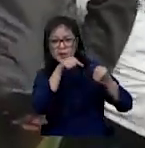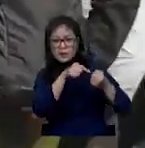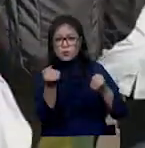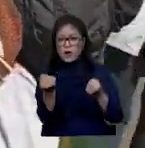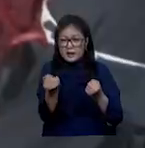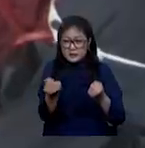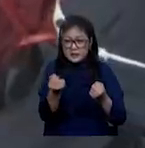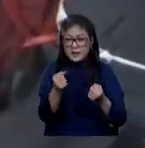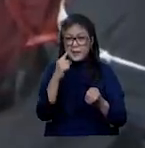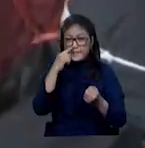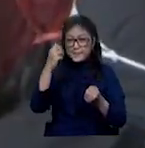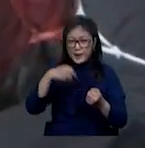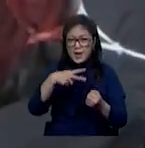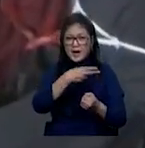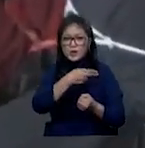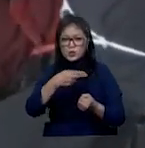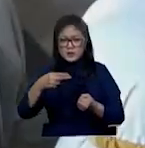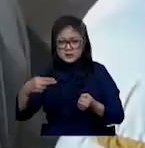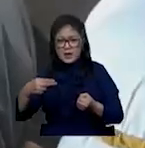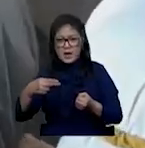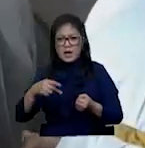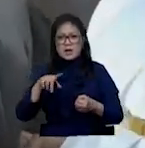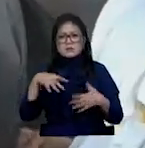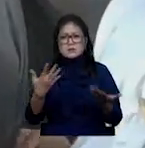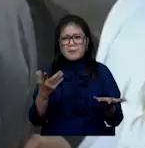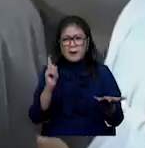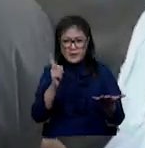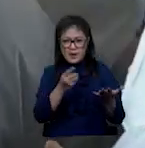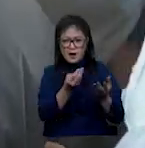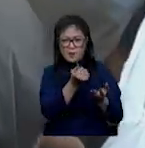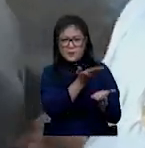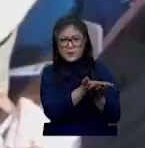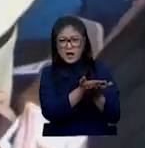Kreneng. Aksi dorong untuk bisa mendapat nomor antrian pun tak terhindarkan.